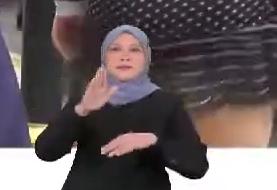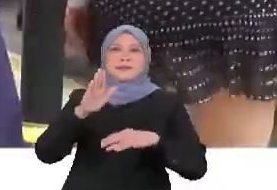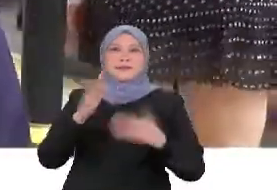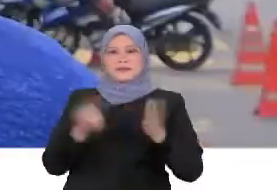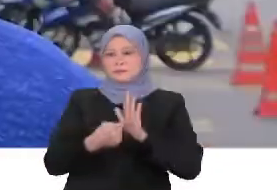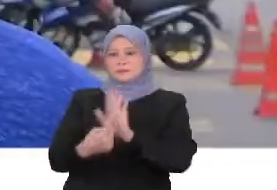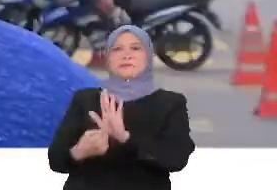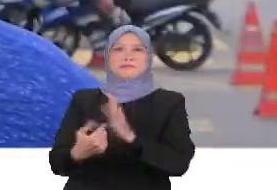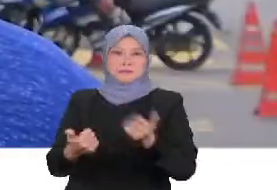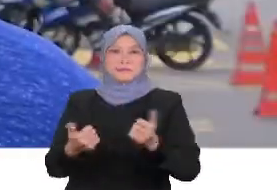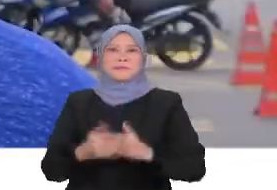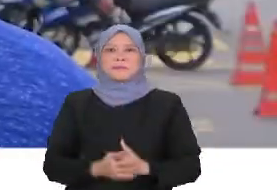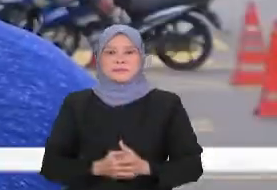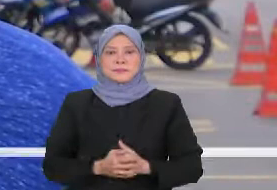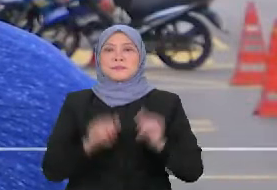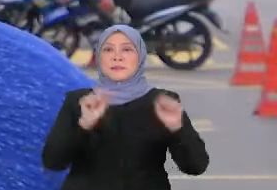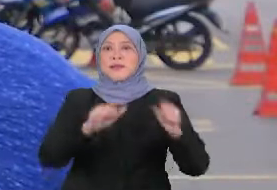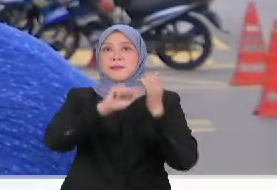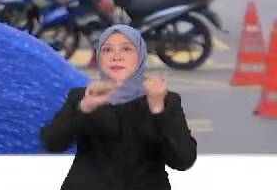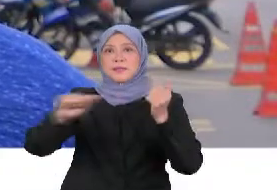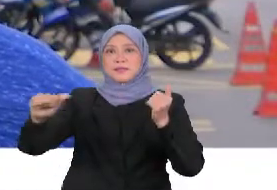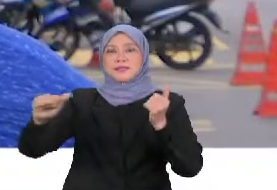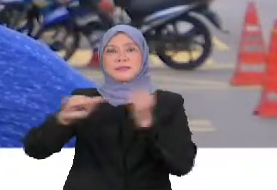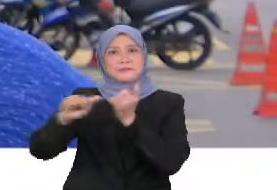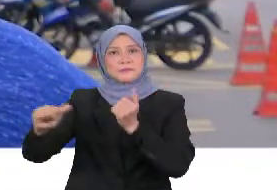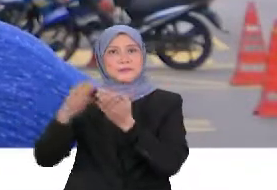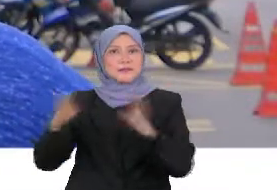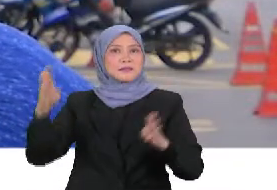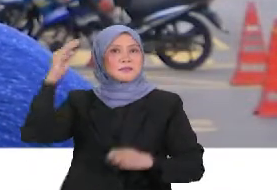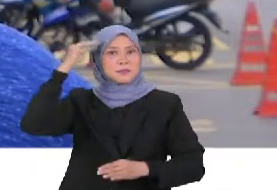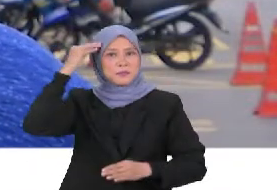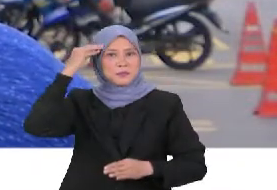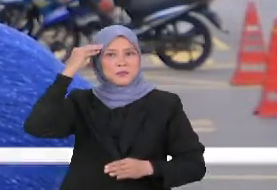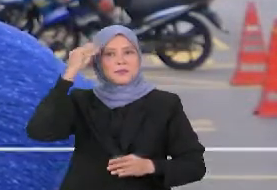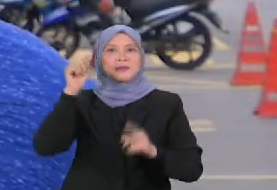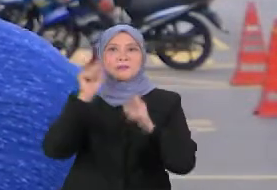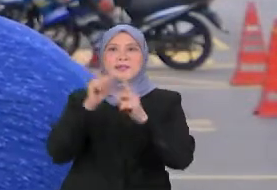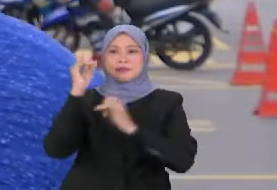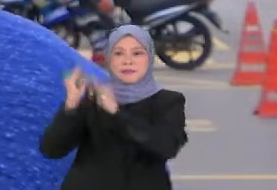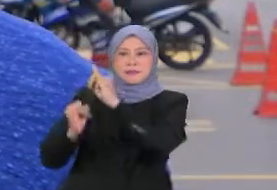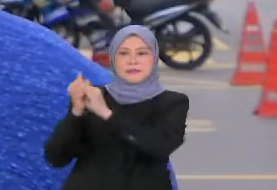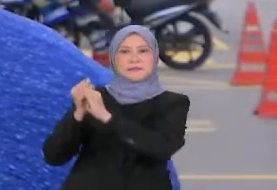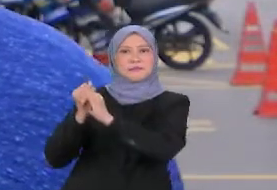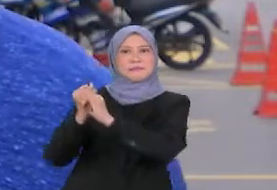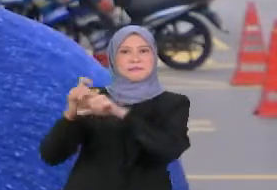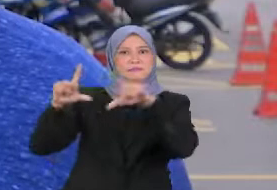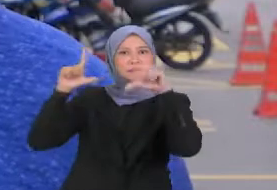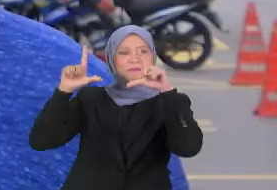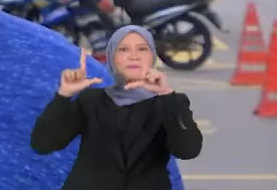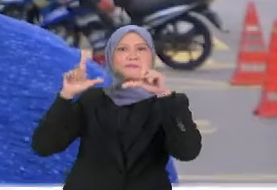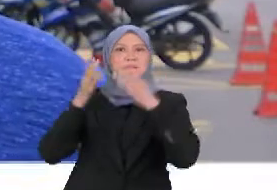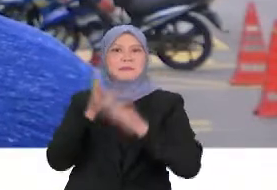kena tonjolkanlah. Dia bolehlah mempromosikan bahasa kebangsaan kita kepada warga antarabangsa. Jadi saya